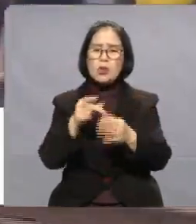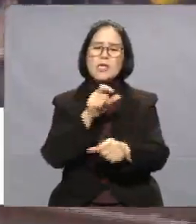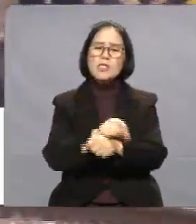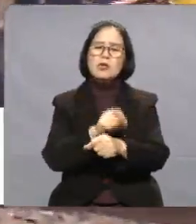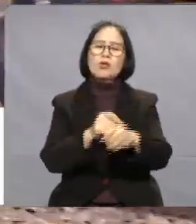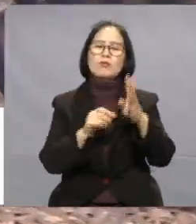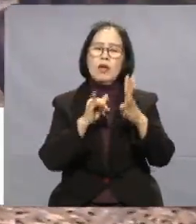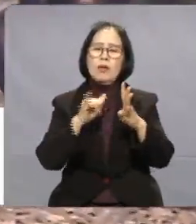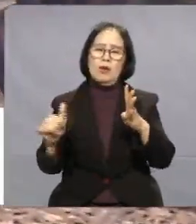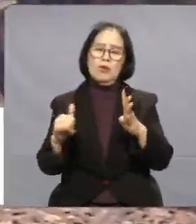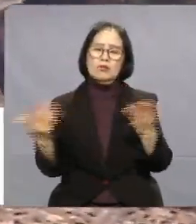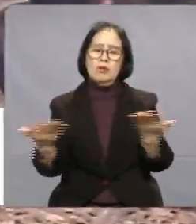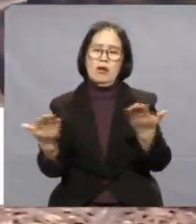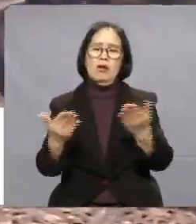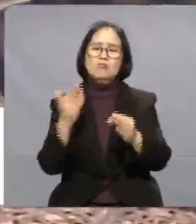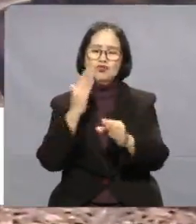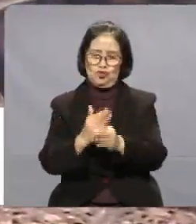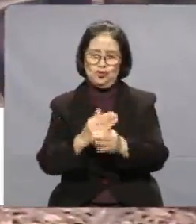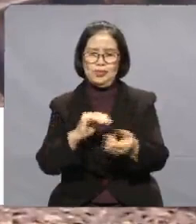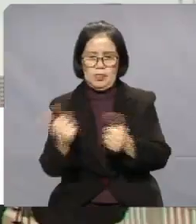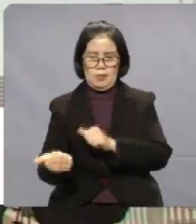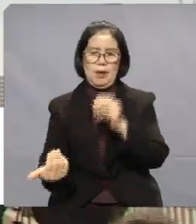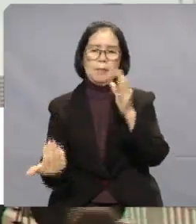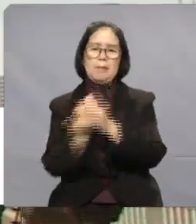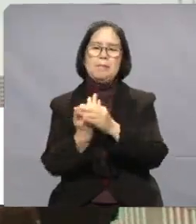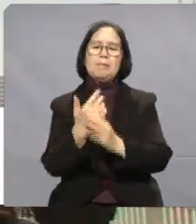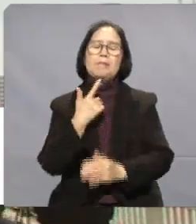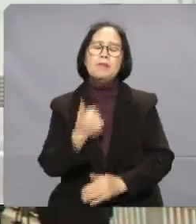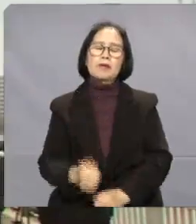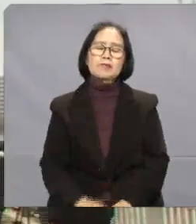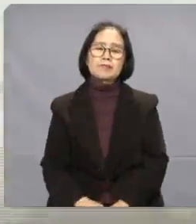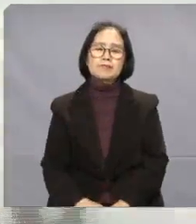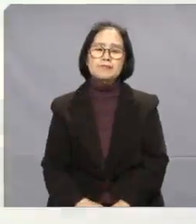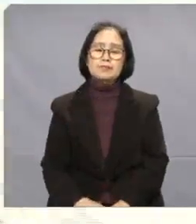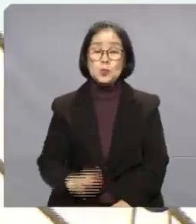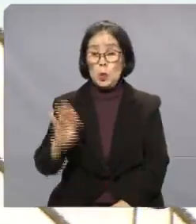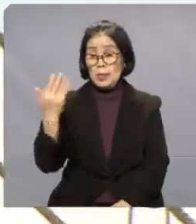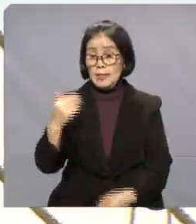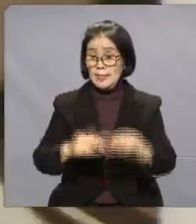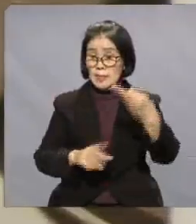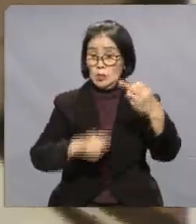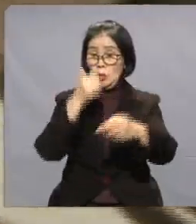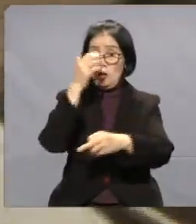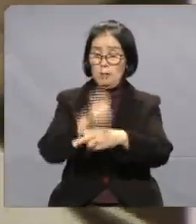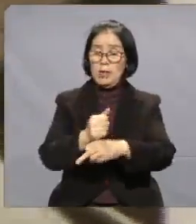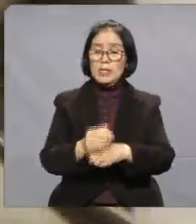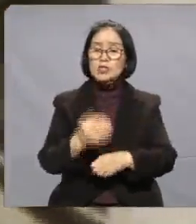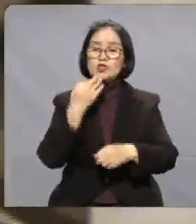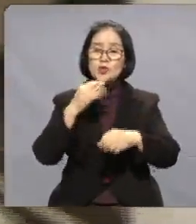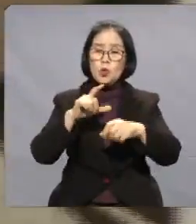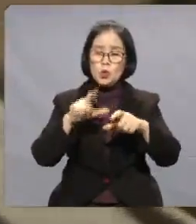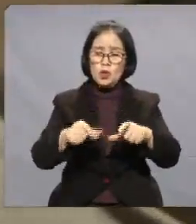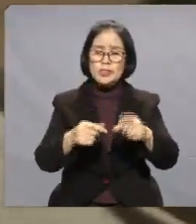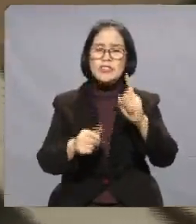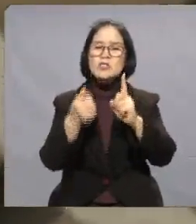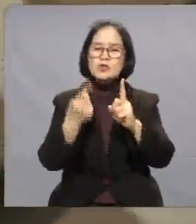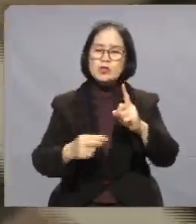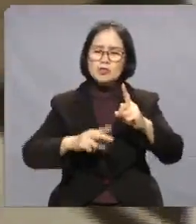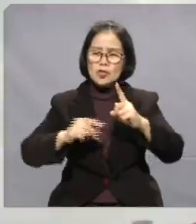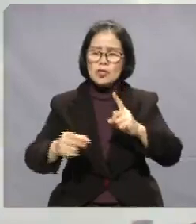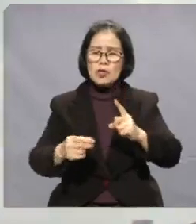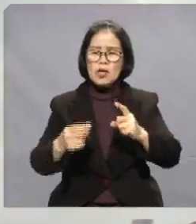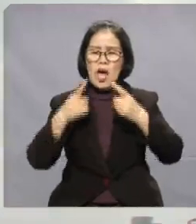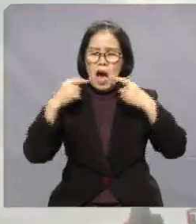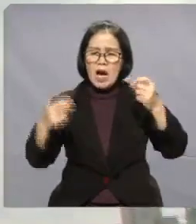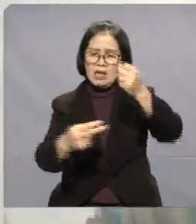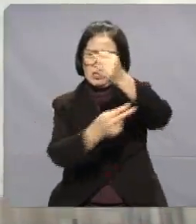4명이 작업 중 사망하는 사고가 발생했습니다. 최근이었던 지난 연말에도 수도권 1호선 전철이 한강 철교